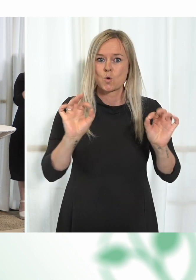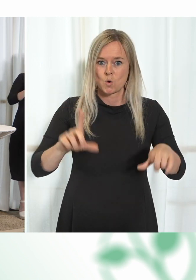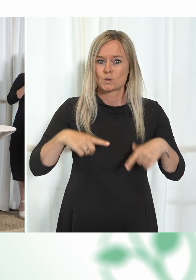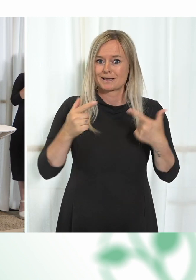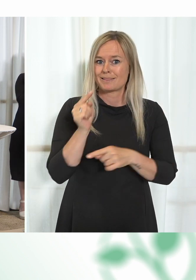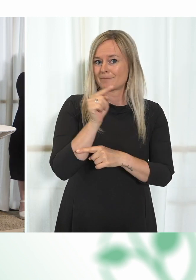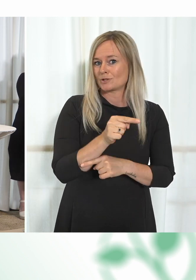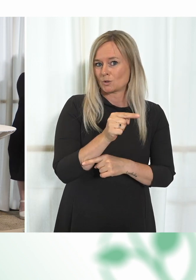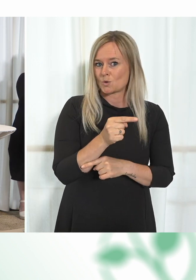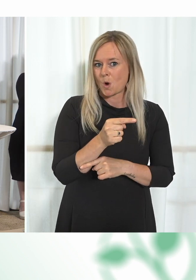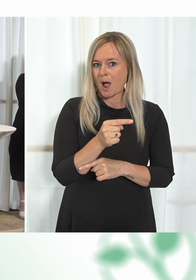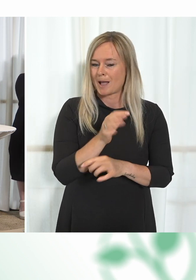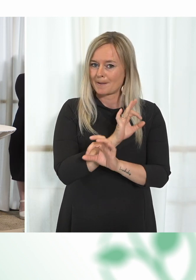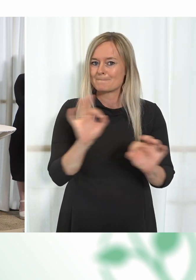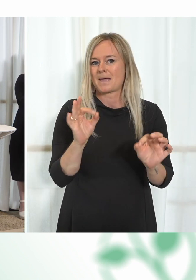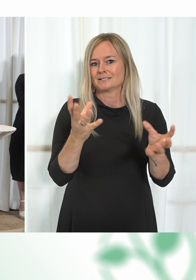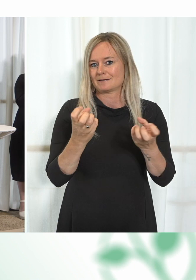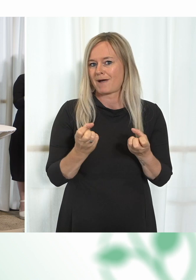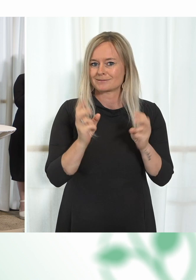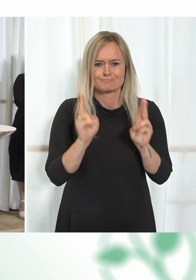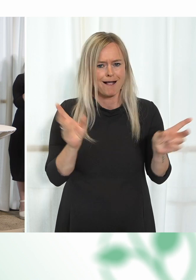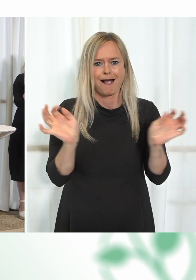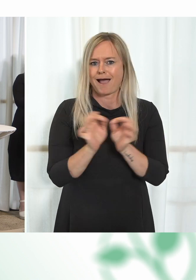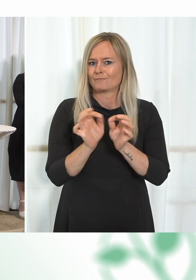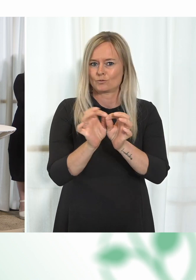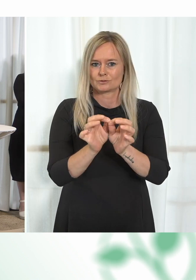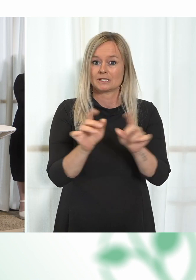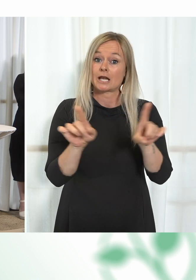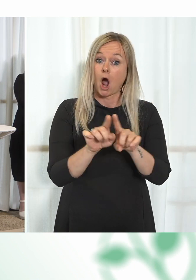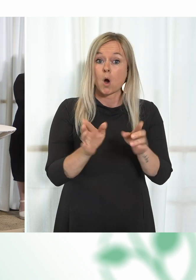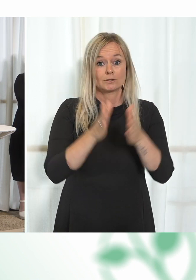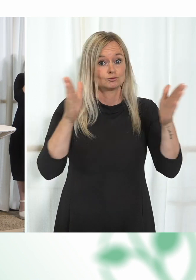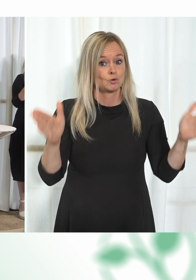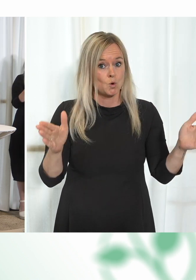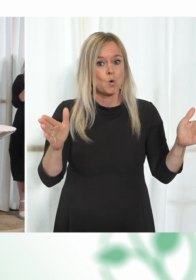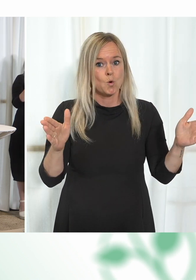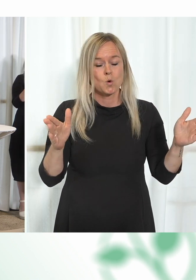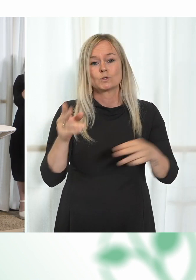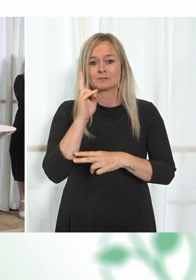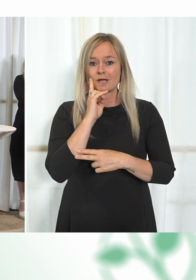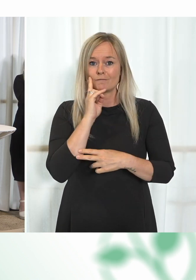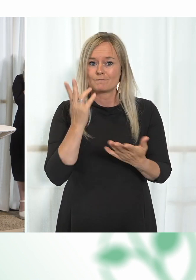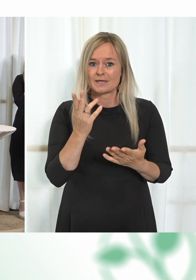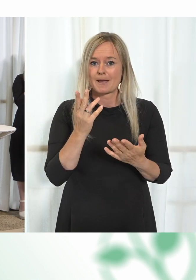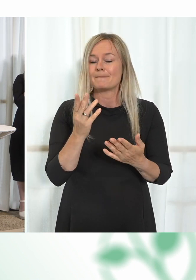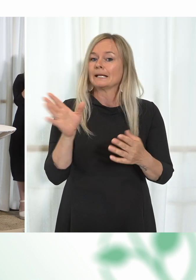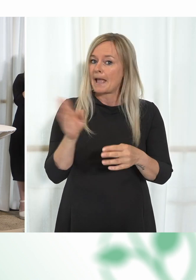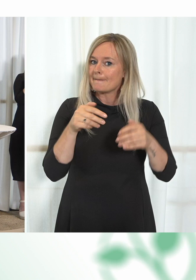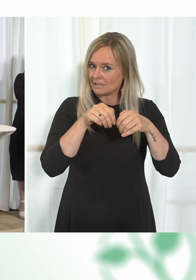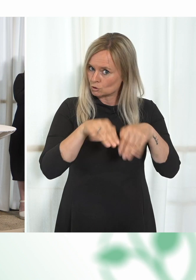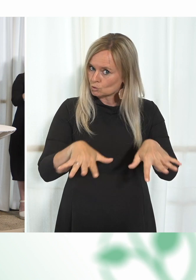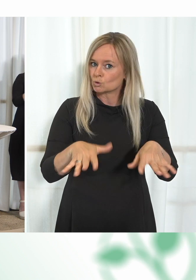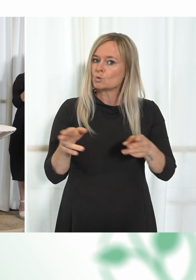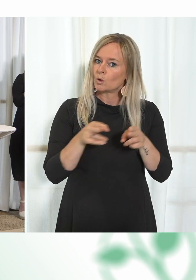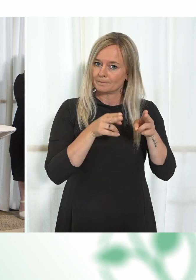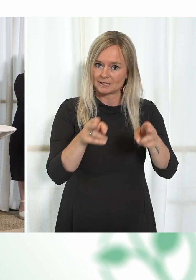für den Beweis anzutreten, dass es sehr wohl funktionieren kann, auch in größeren Unternehmen, natürlich mit Strukturen, natürlich mit Prozessen, mit Wegen, aber es funktioniert.